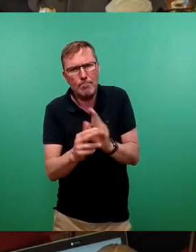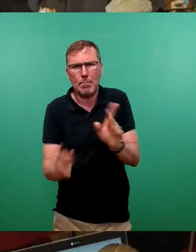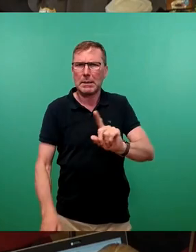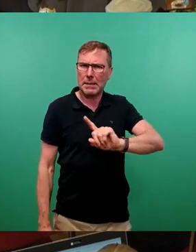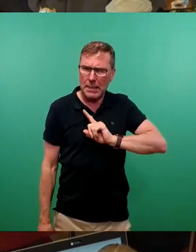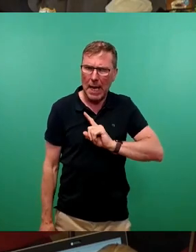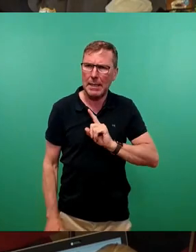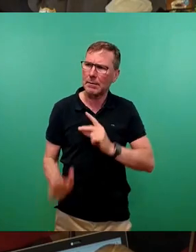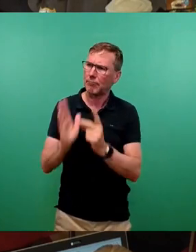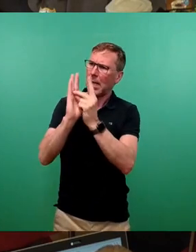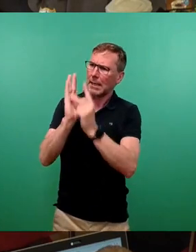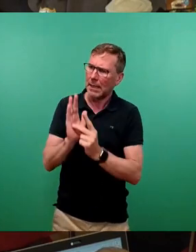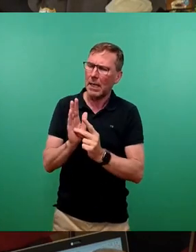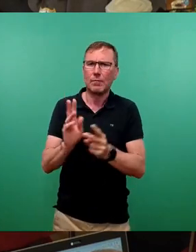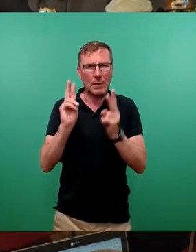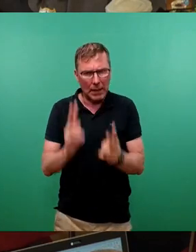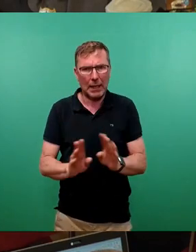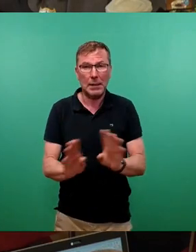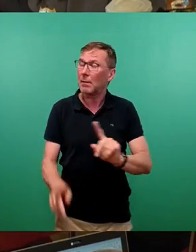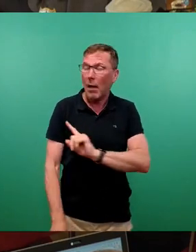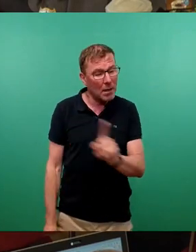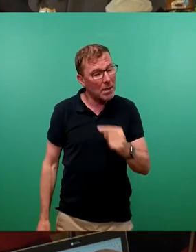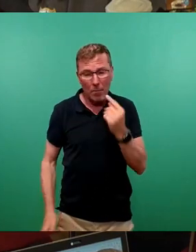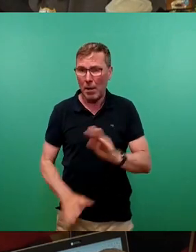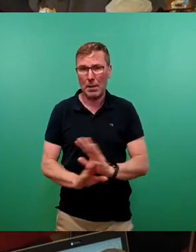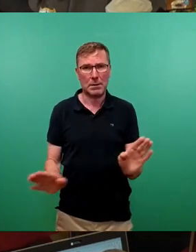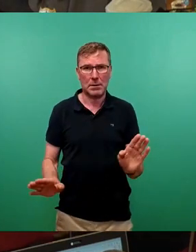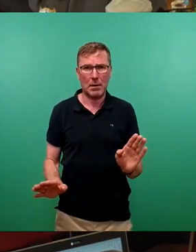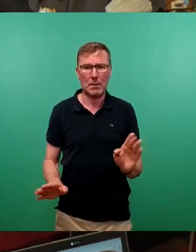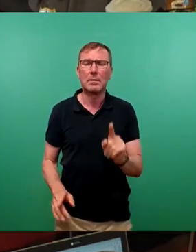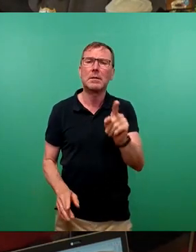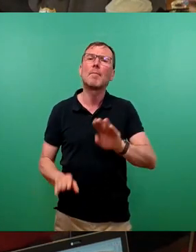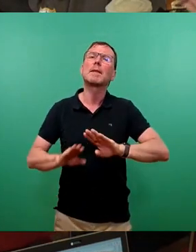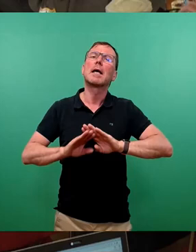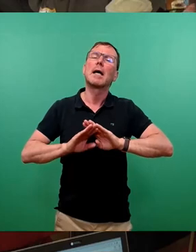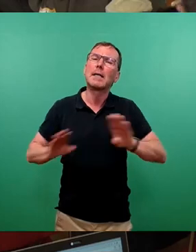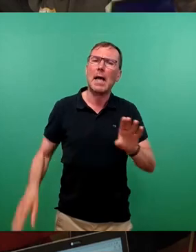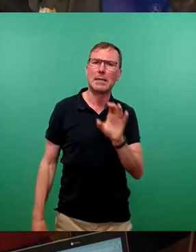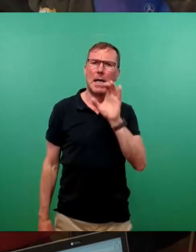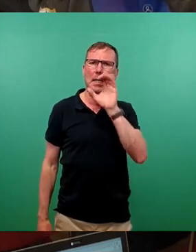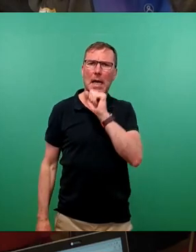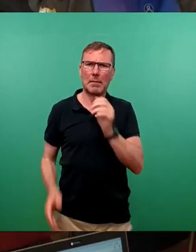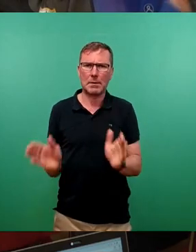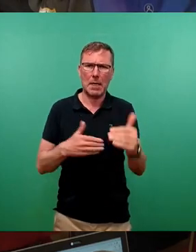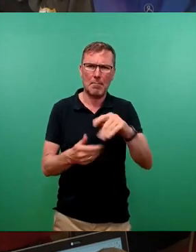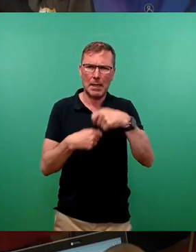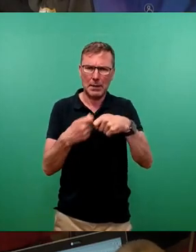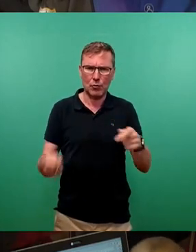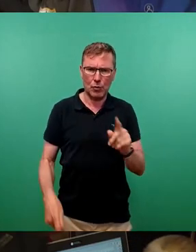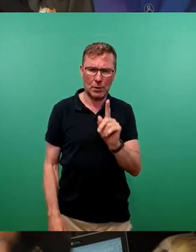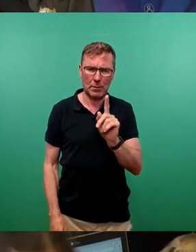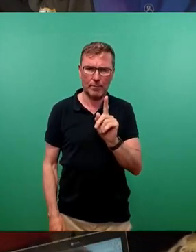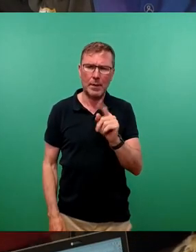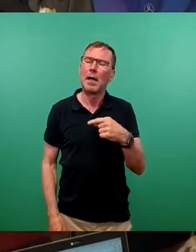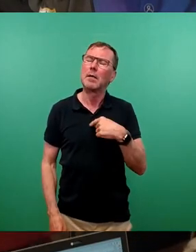Kriterien für die richtigen, das habe ich immer gesagt. Es war kein geeintes Paket insgesamt geschnürt. Ich möchte an der Stelle aber auch